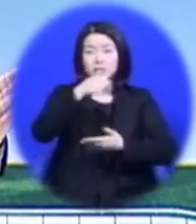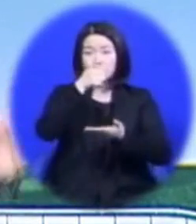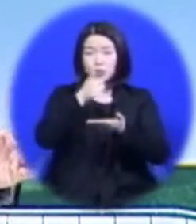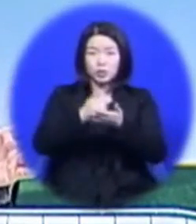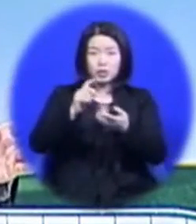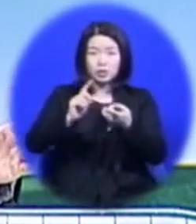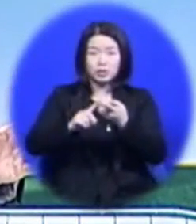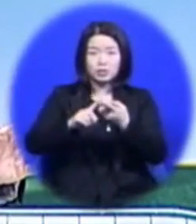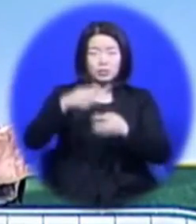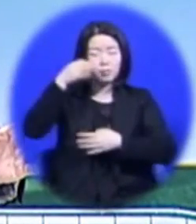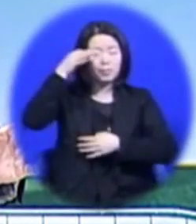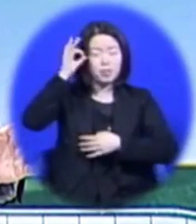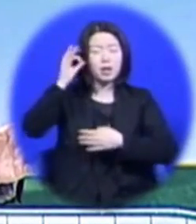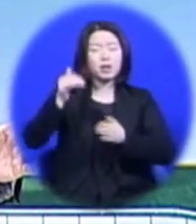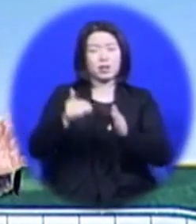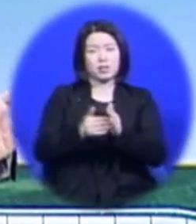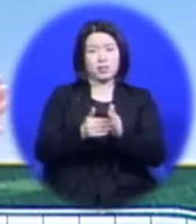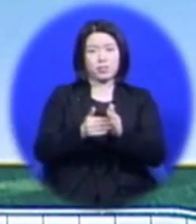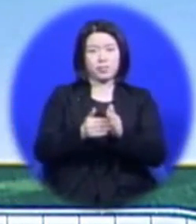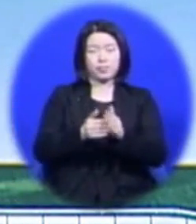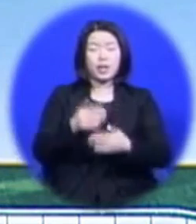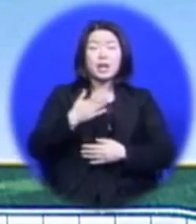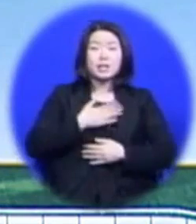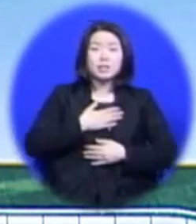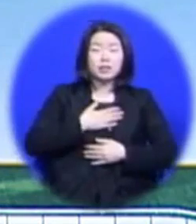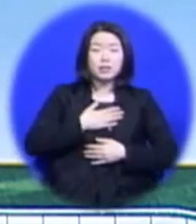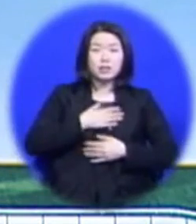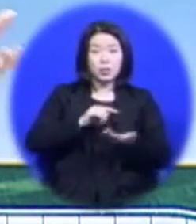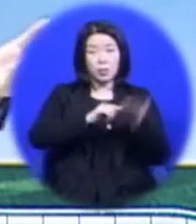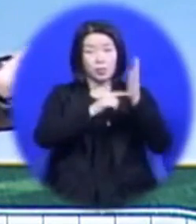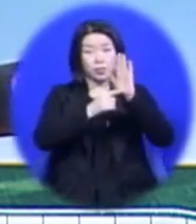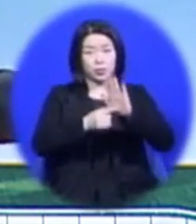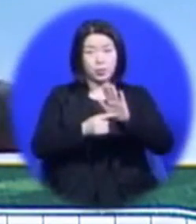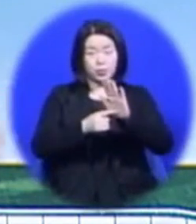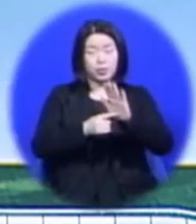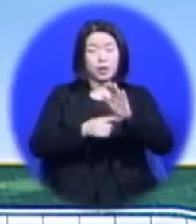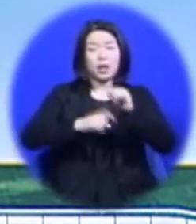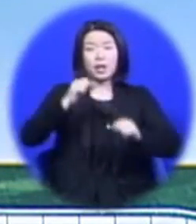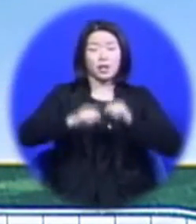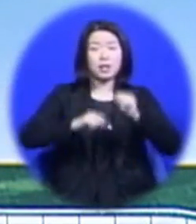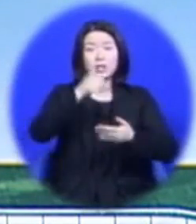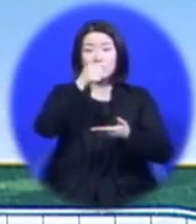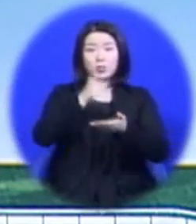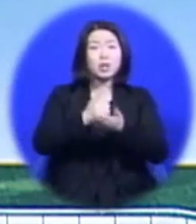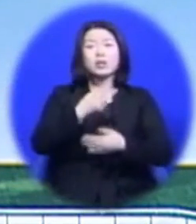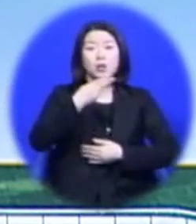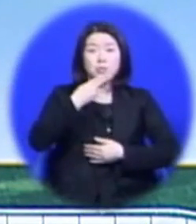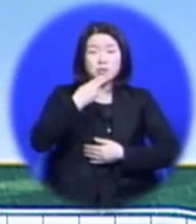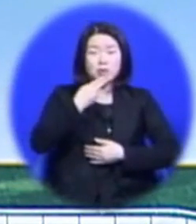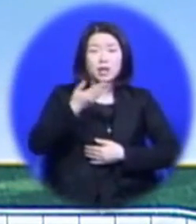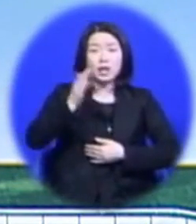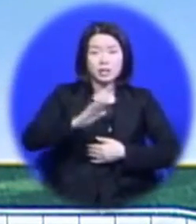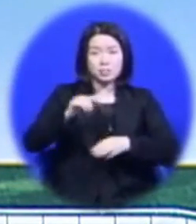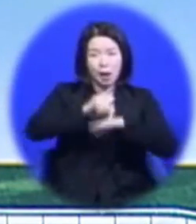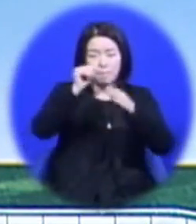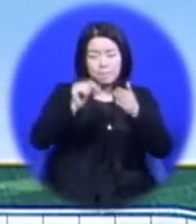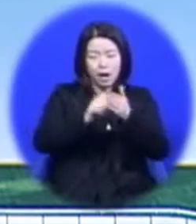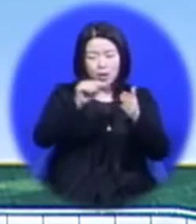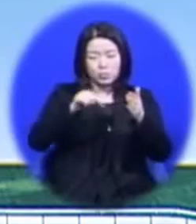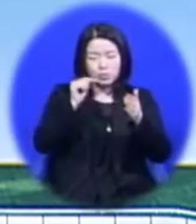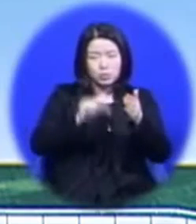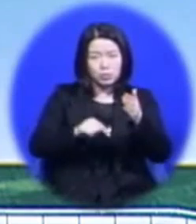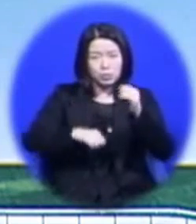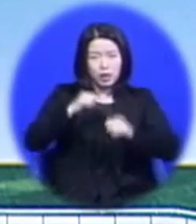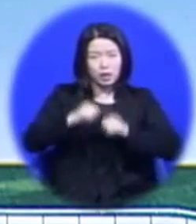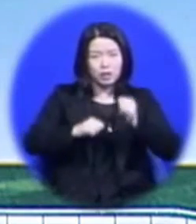죄인인가를 깨달았습니다. 저는 드러내놓고 짓는 죄는 거의 짓지 않았습니다. 마음으로 짓는 죄는 말할 수